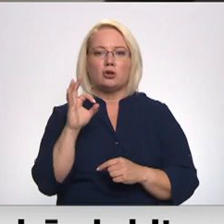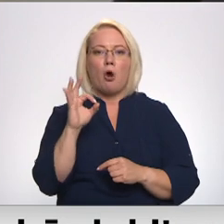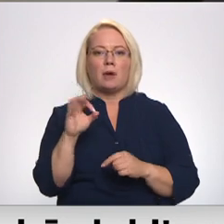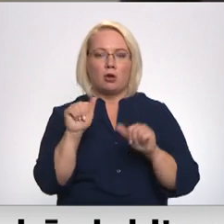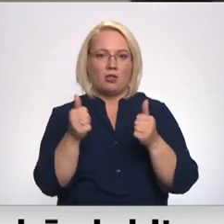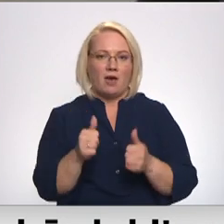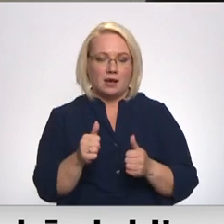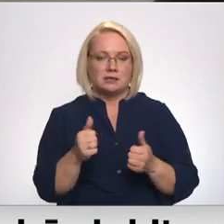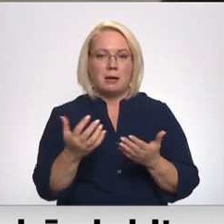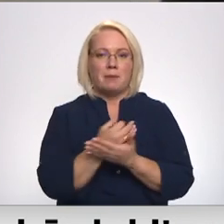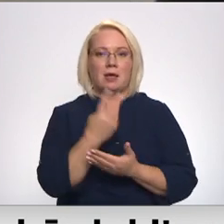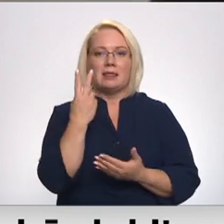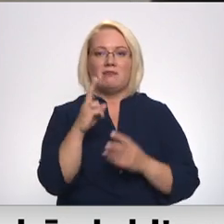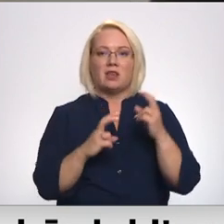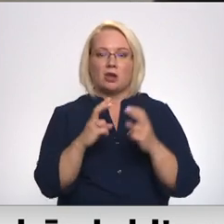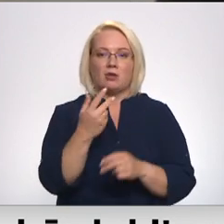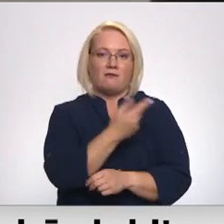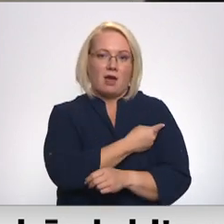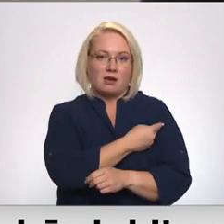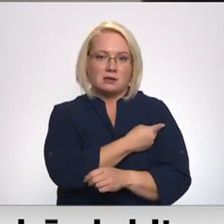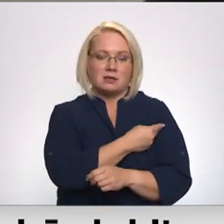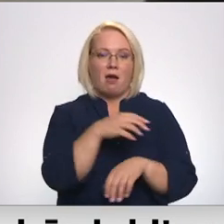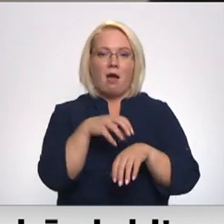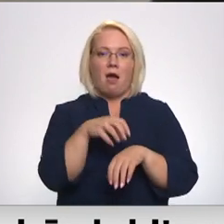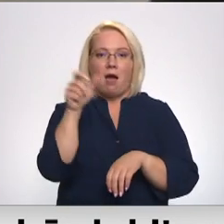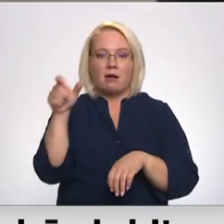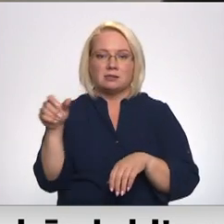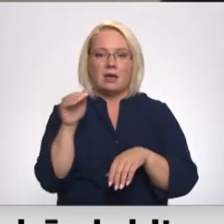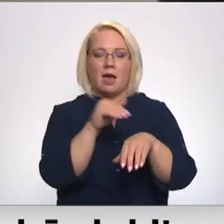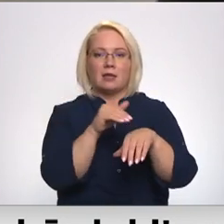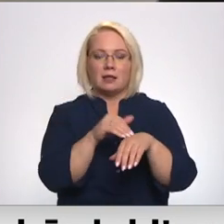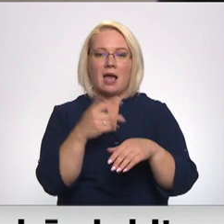variantu. Pieejamas 2 ražotāju vakcīnas. Ārsti atgādina, ka vakcīna nav